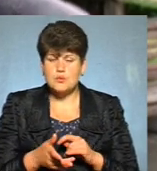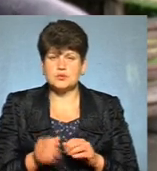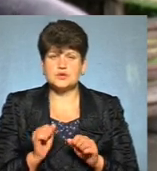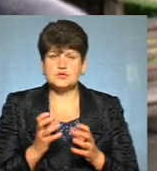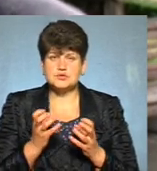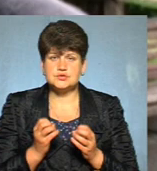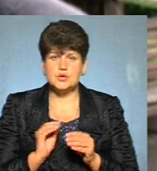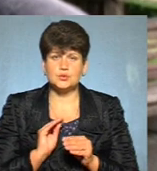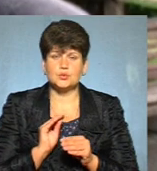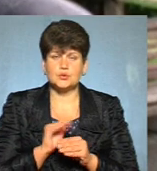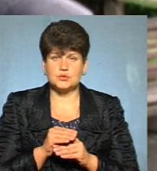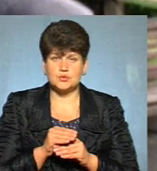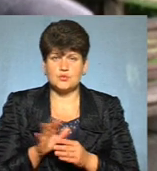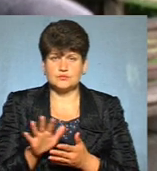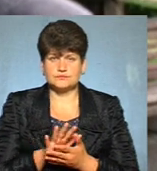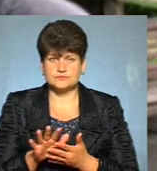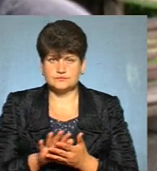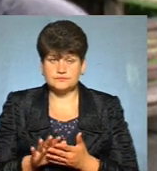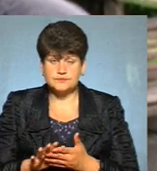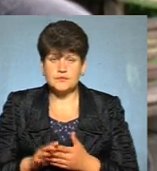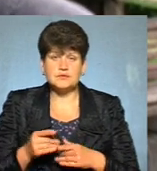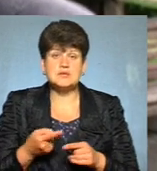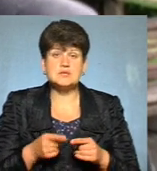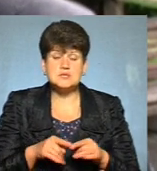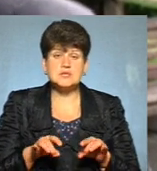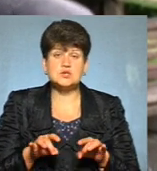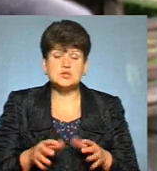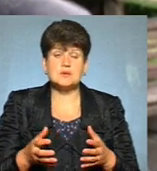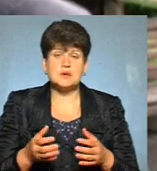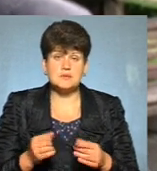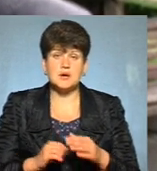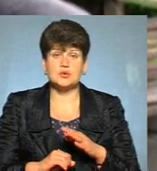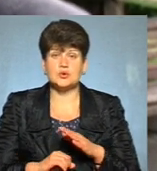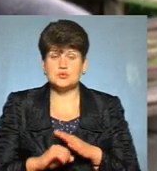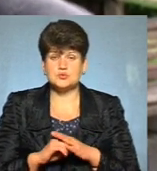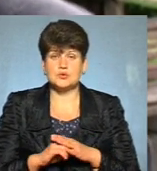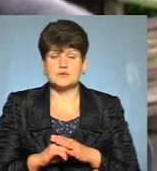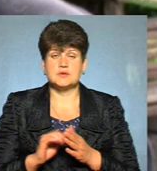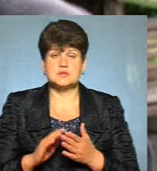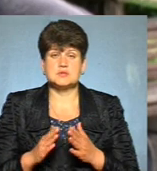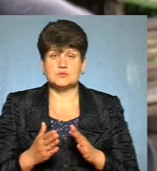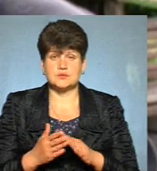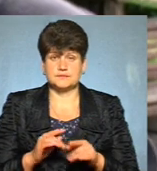додаткові заходи акарицидні. Тобто вони ці рішення приймають на основі оперативної ситуації, знову ж таки,